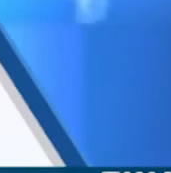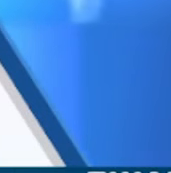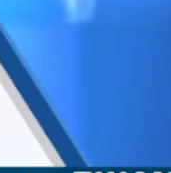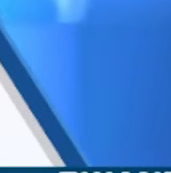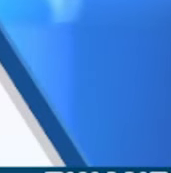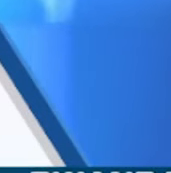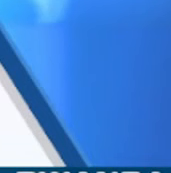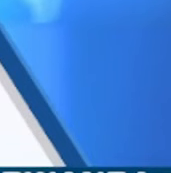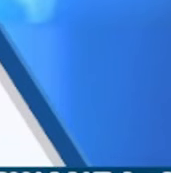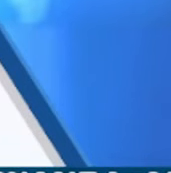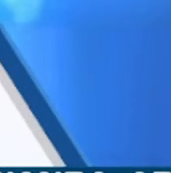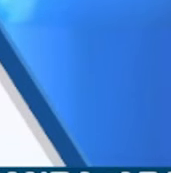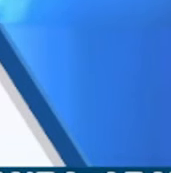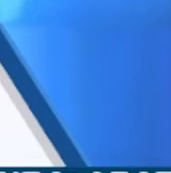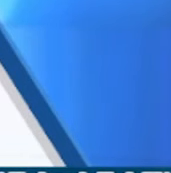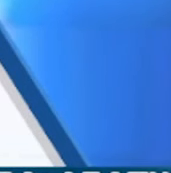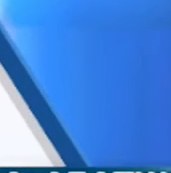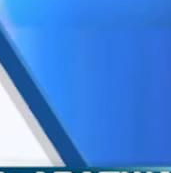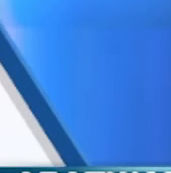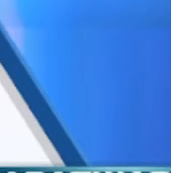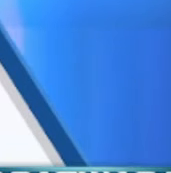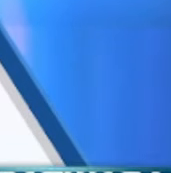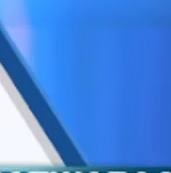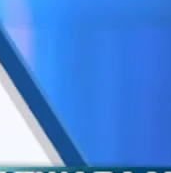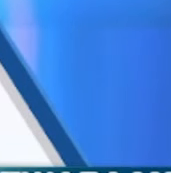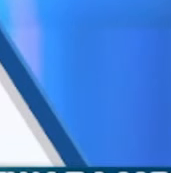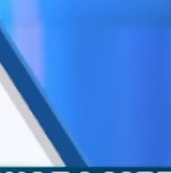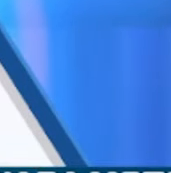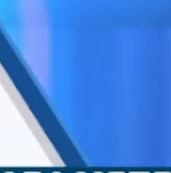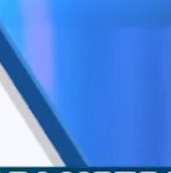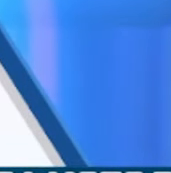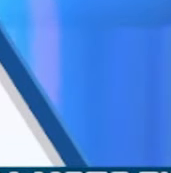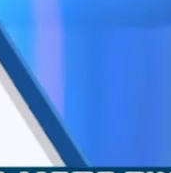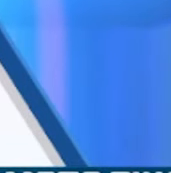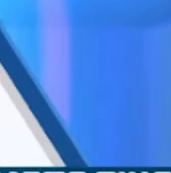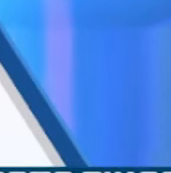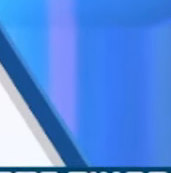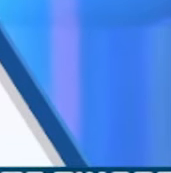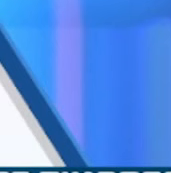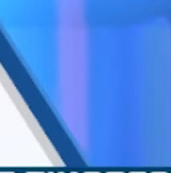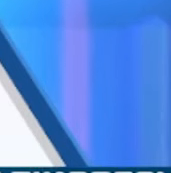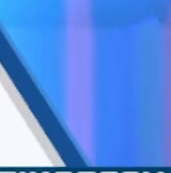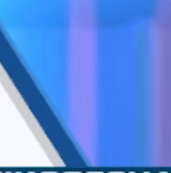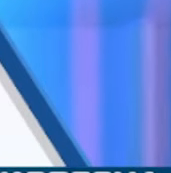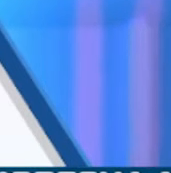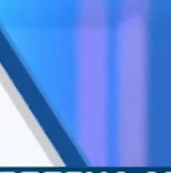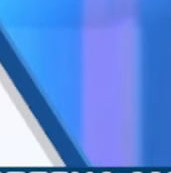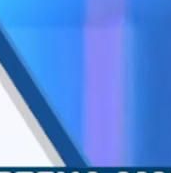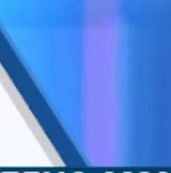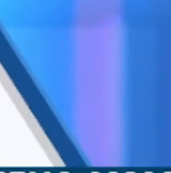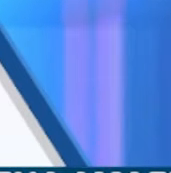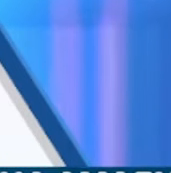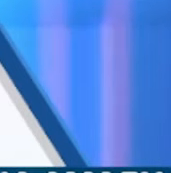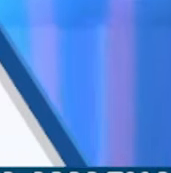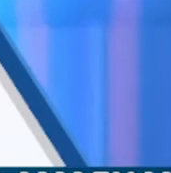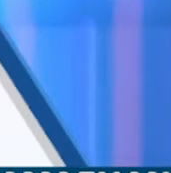Nsabiyumva ati: mu buzima twese duhura n'ibikomere cyangwa kubabara. Ikibazo benshi bagira ntibamenya uko babigenza kugira ngo igikomere